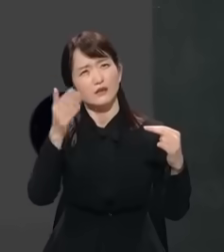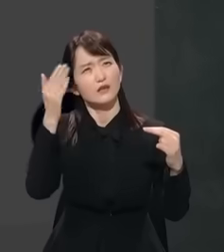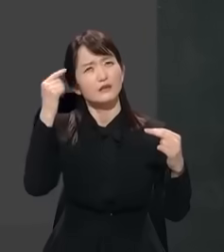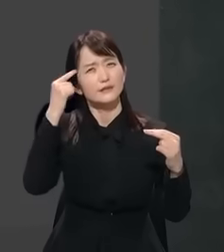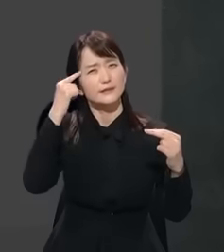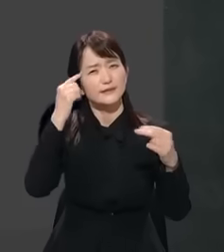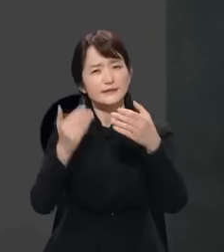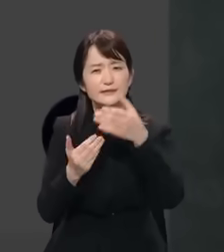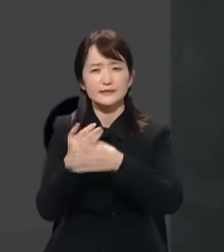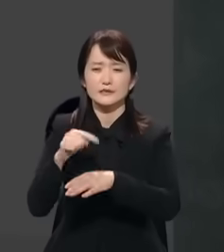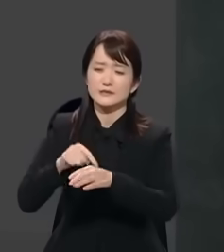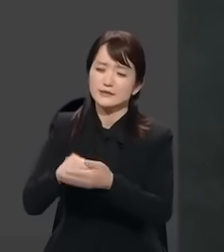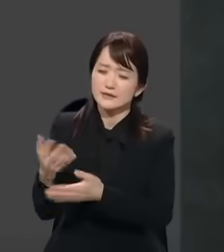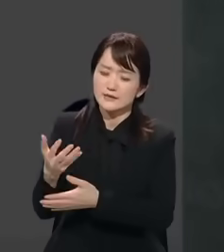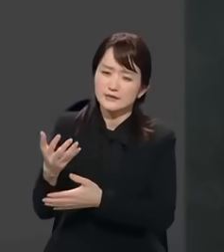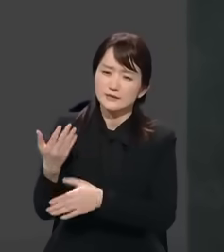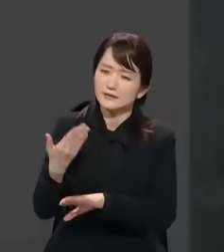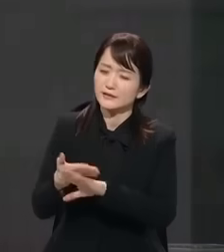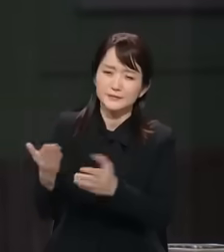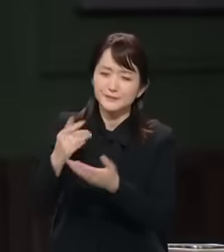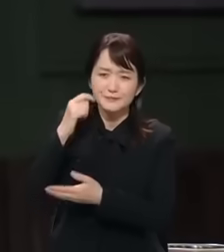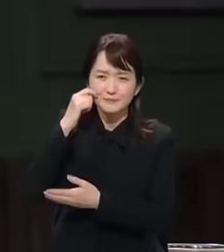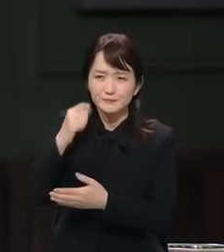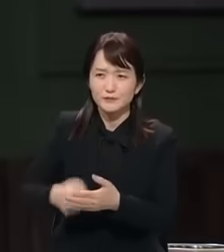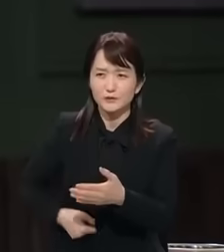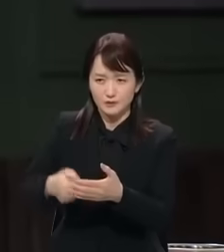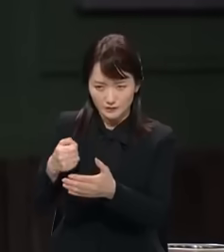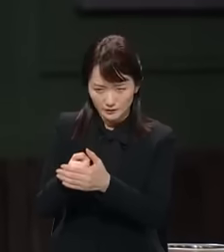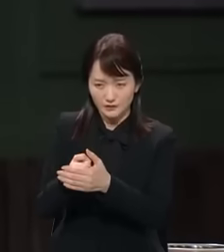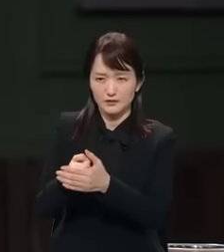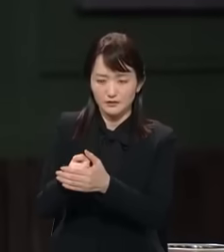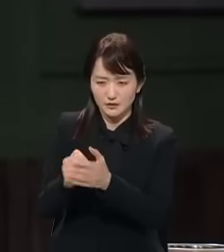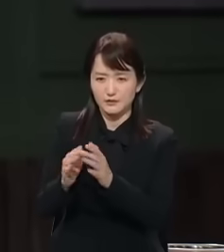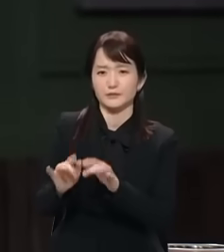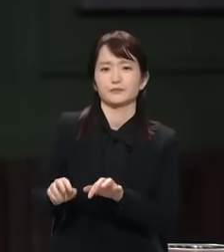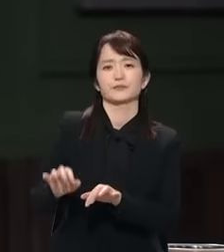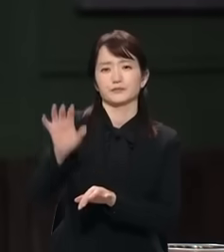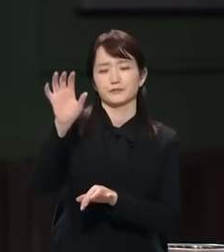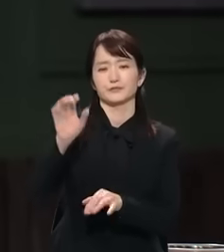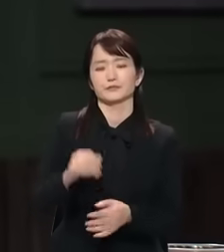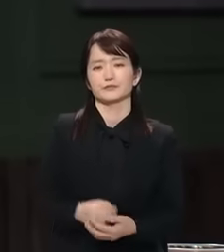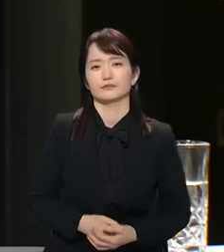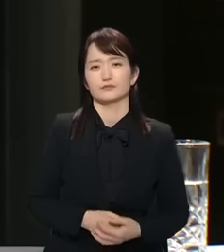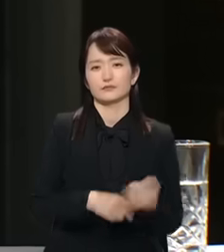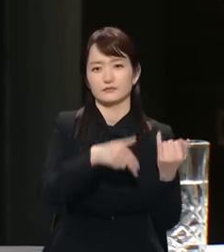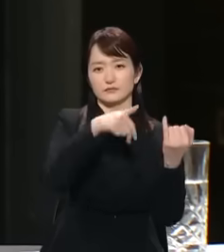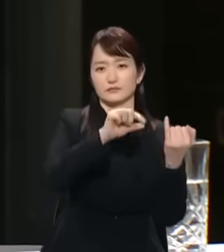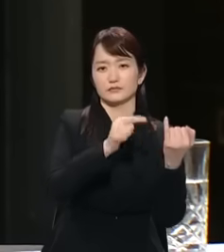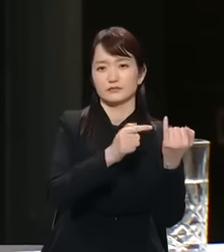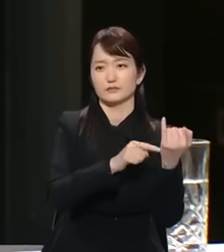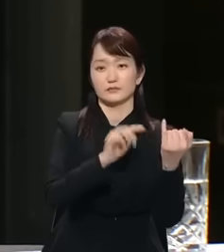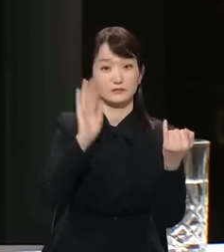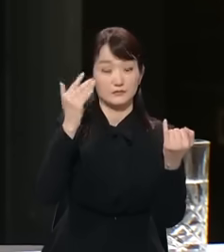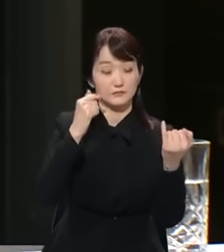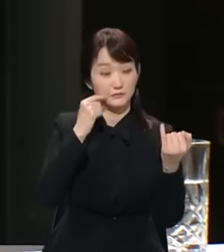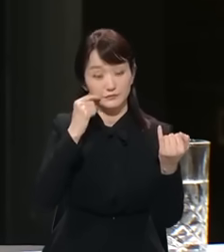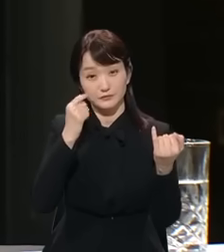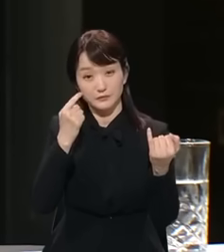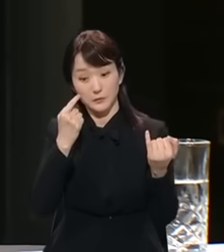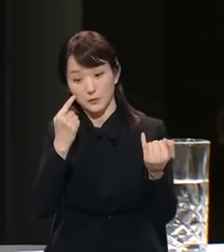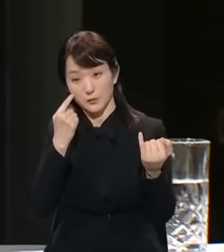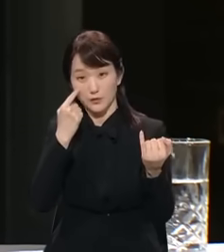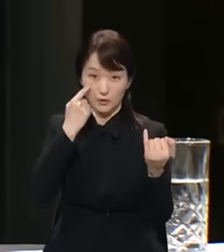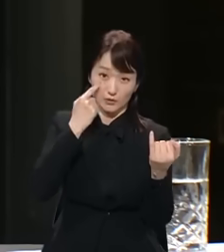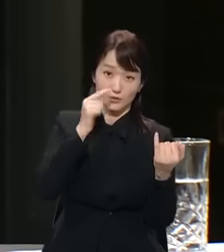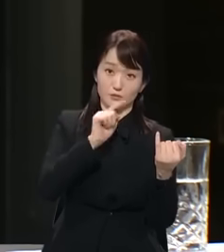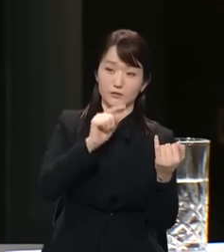속상해서 다른 일도 손에 안 잡힌다 용기를 내서 글을 올린다고 덧붙였습니다 자 전종서 씨 뭐 최근에 화제가 됐던게 바로 그